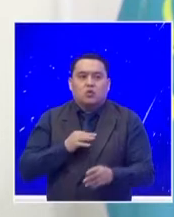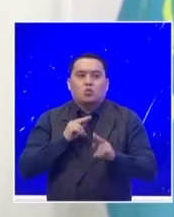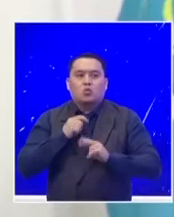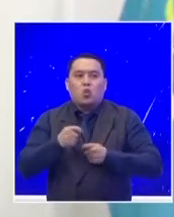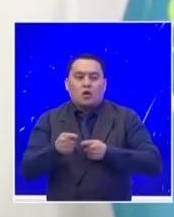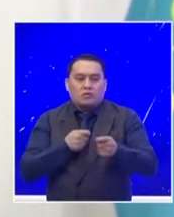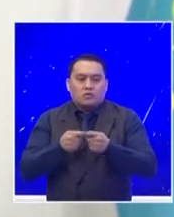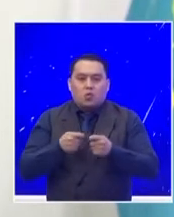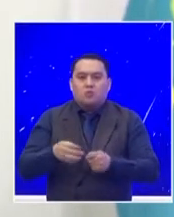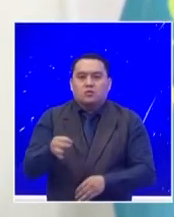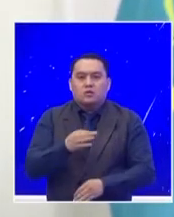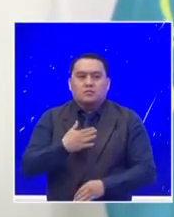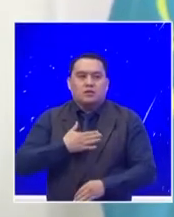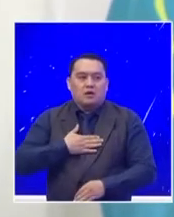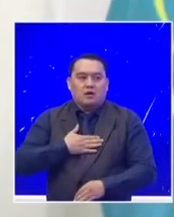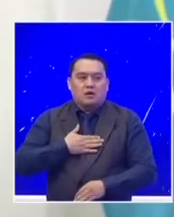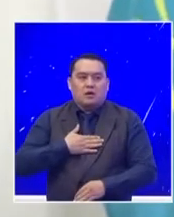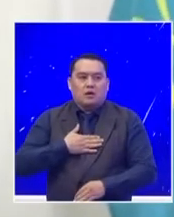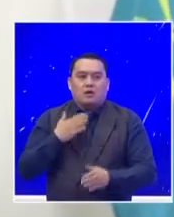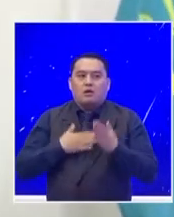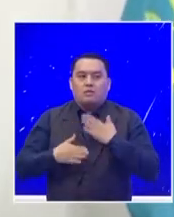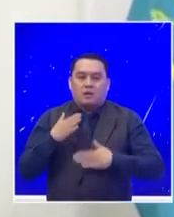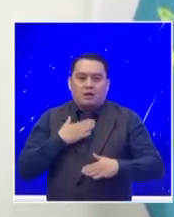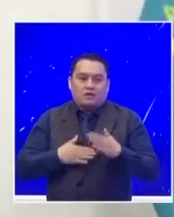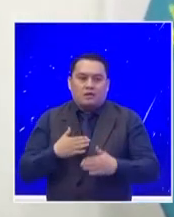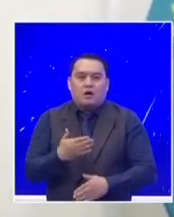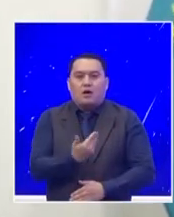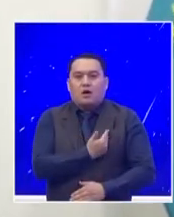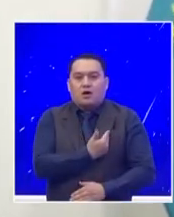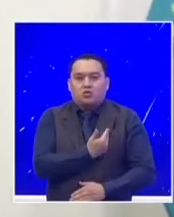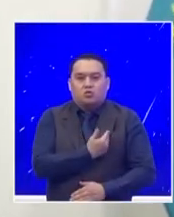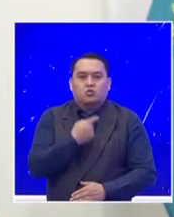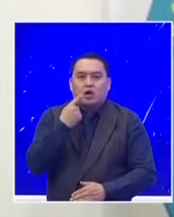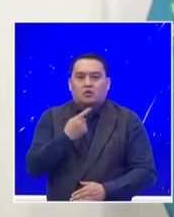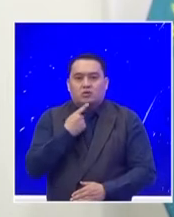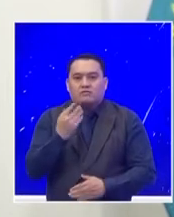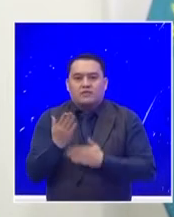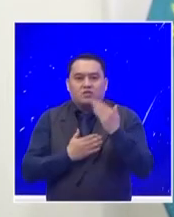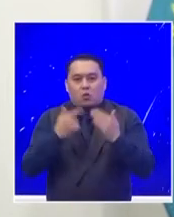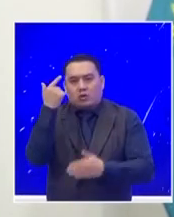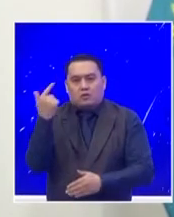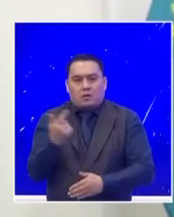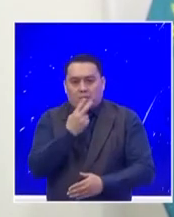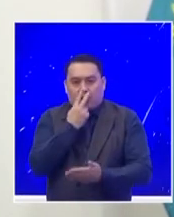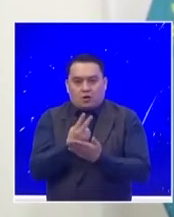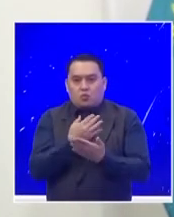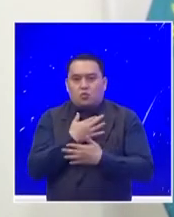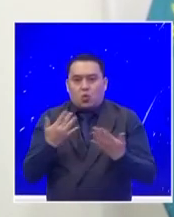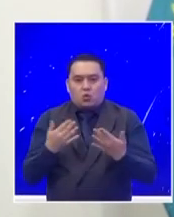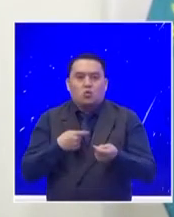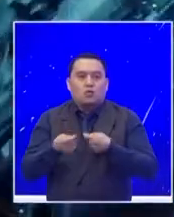руководителя Алматинской области меня обрадовал. Я хочу сказать, что весьма высокий интеллект показали многие